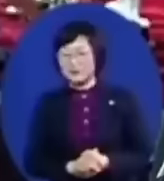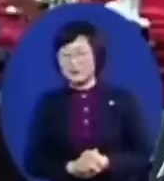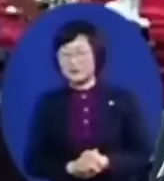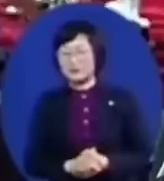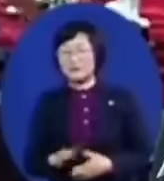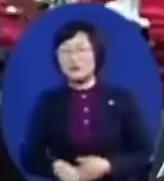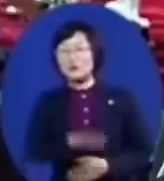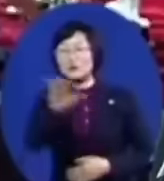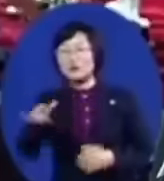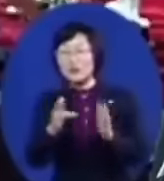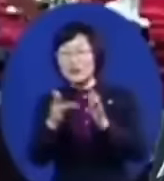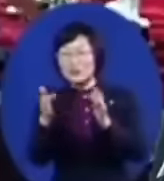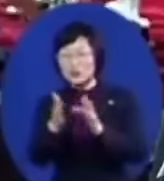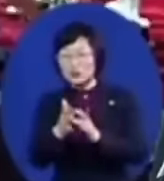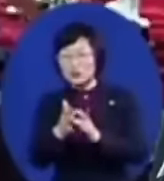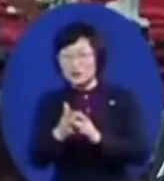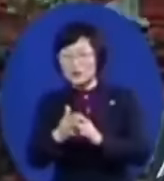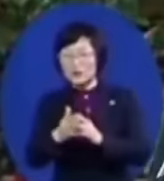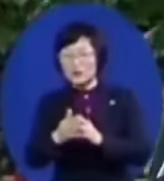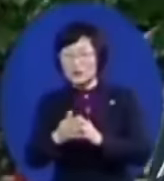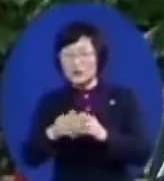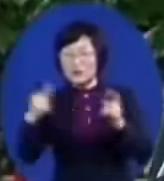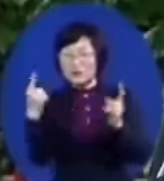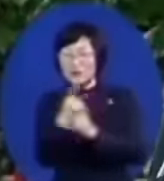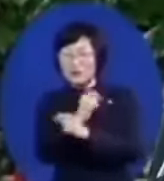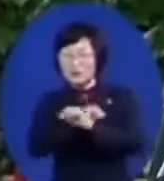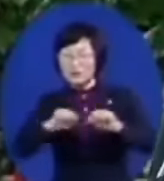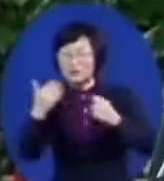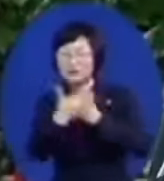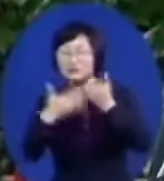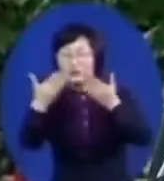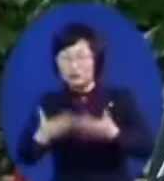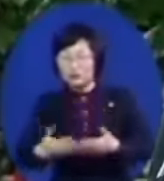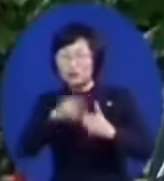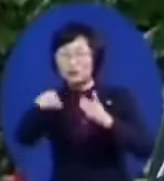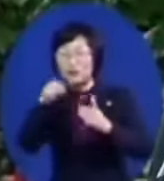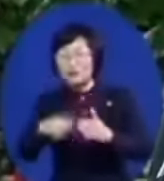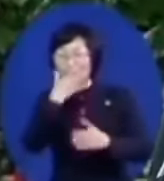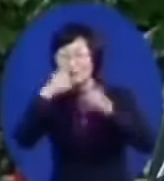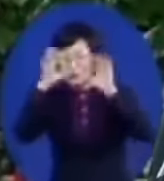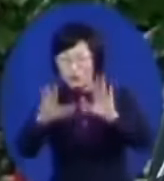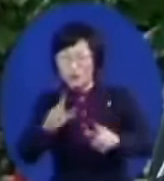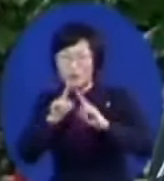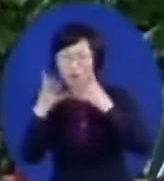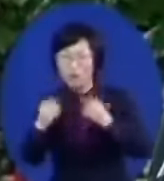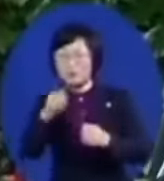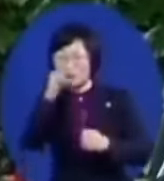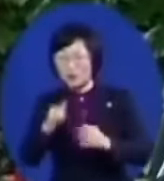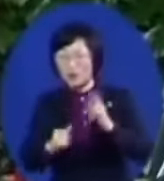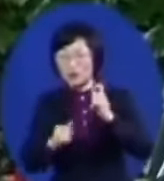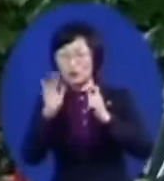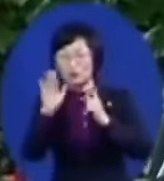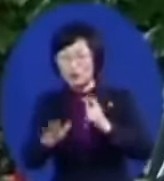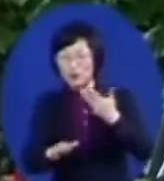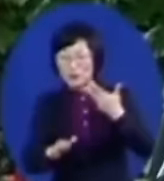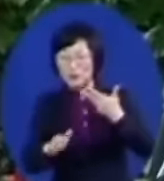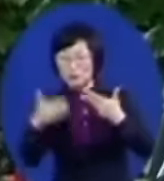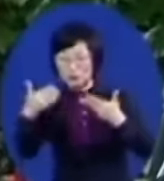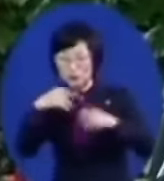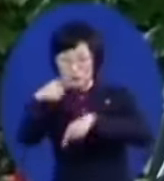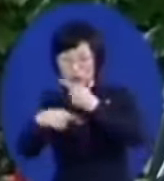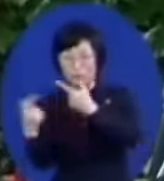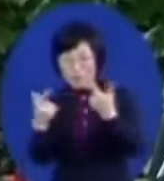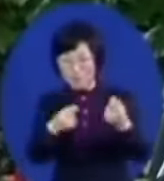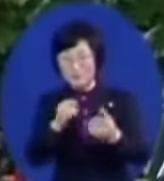돼. 우리가 예수님의 대속의 은혜를 보면 예수님의 대속의 은혜 속에 축복의 말씀이 많습니다. 고린도후서 8장 9절 우리 다 같이 소리내